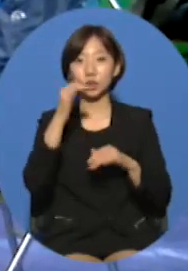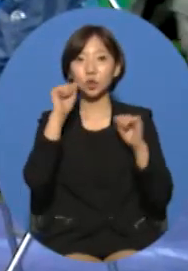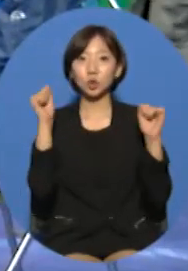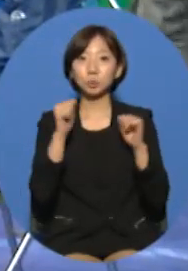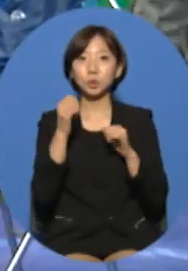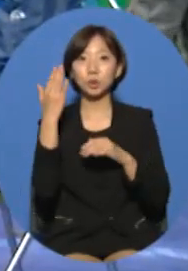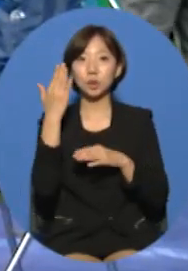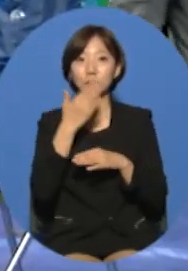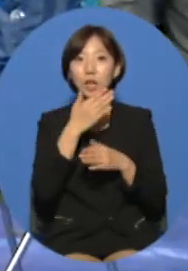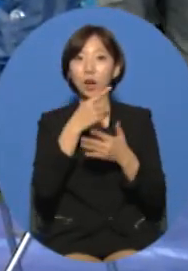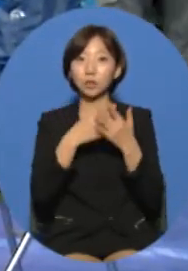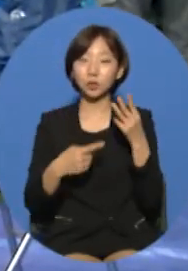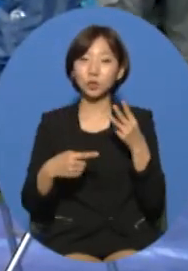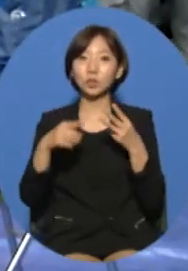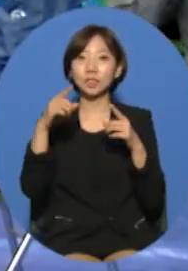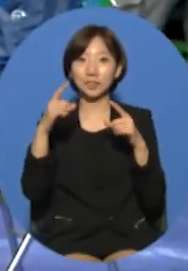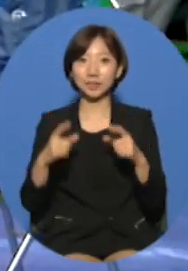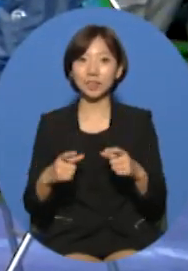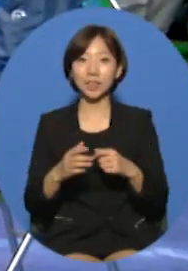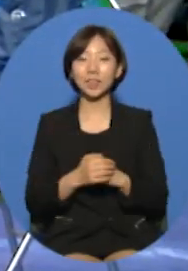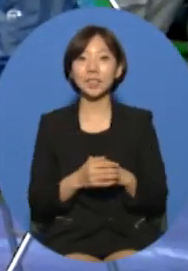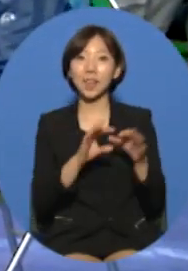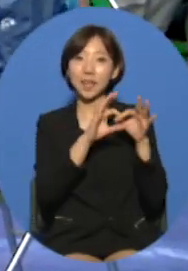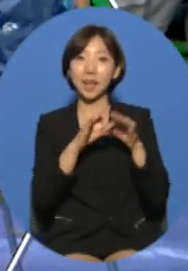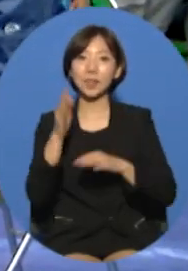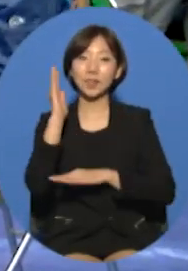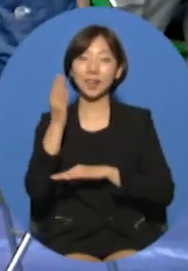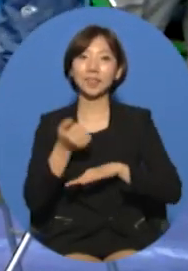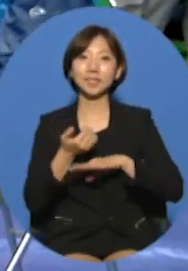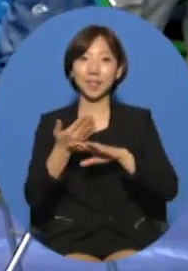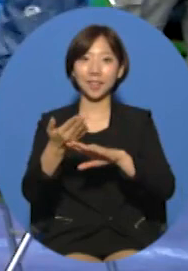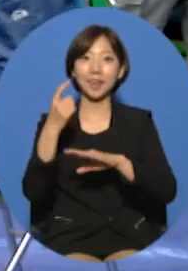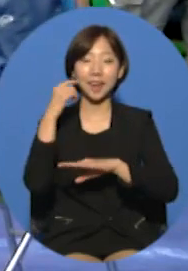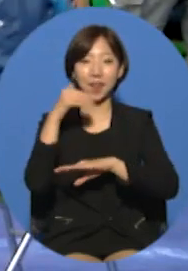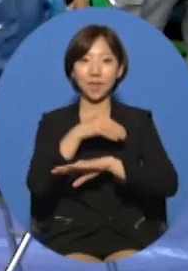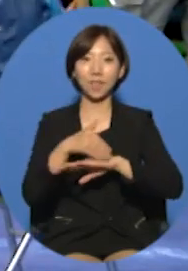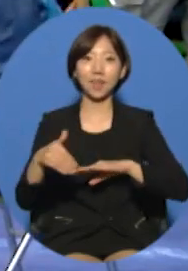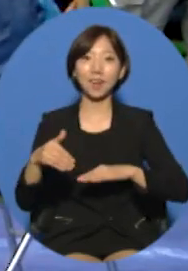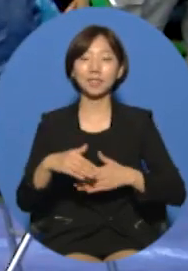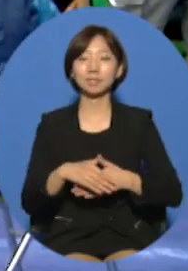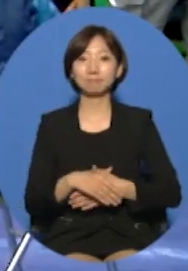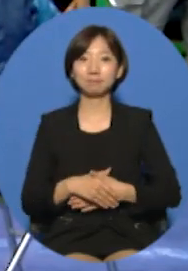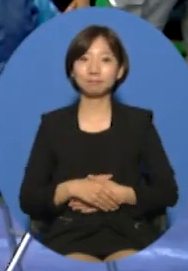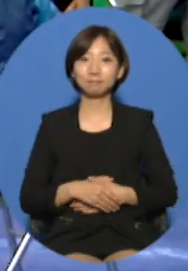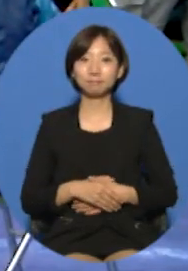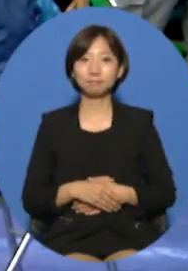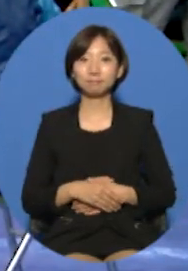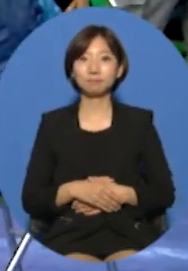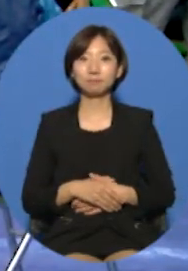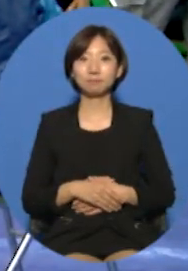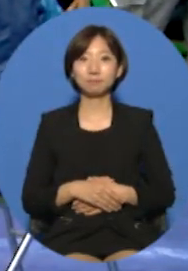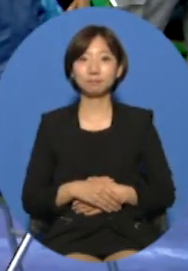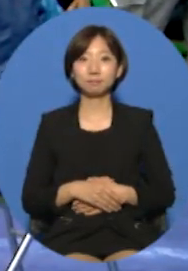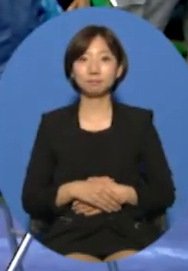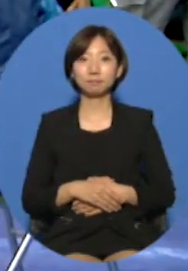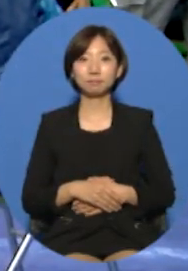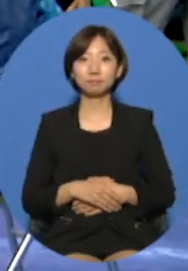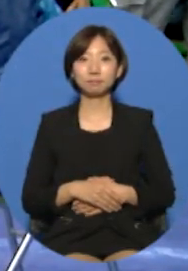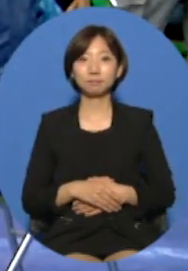지역에서 계속해서 생생한 소식 전해드리도록 하겠습니다. 지금까지 충북 청주시 상당구 금천동에